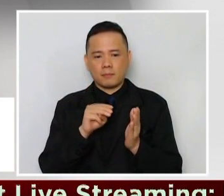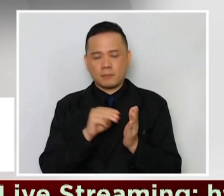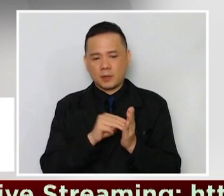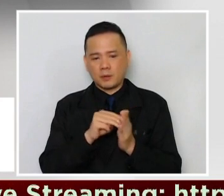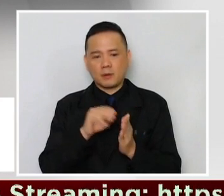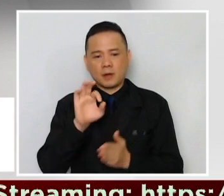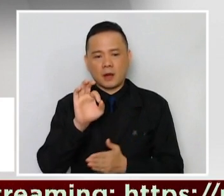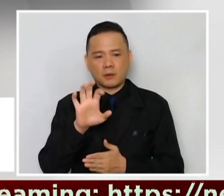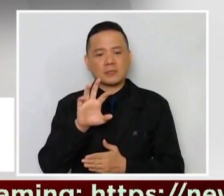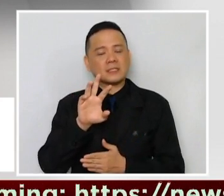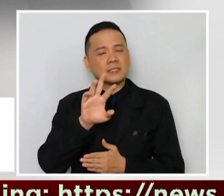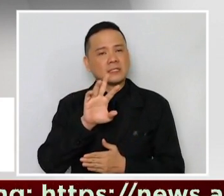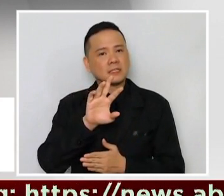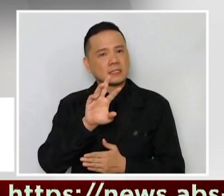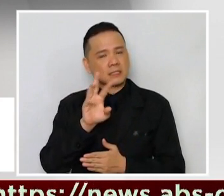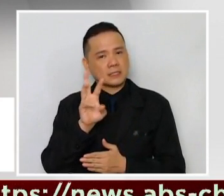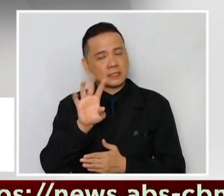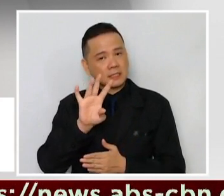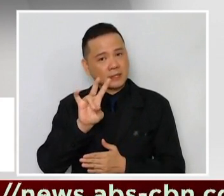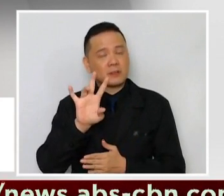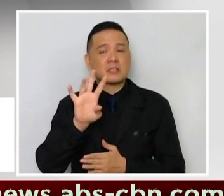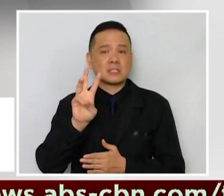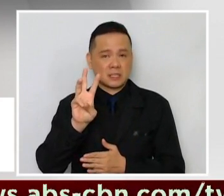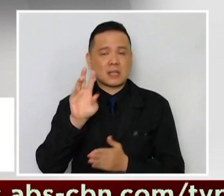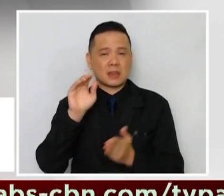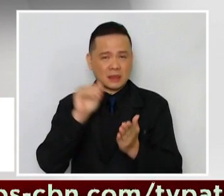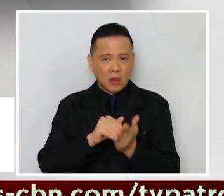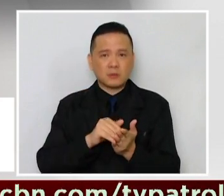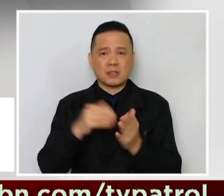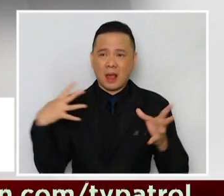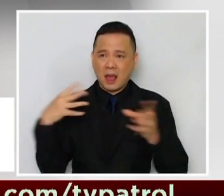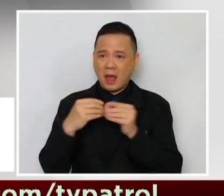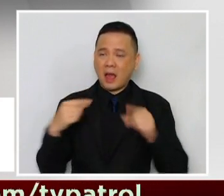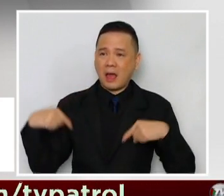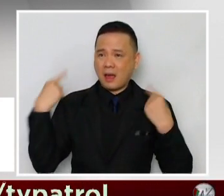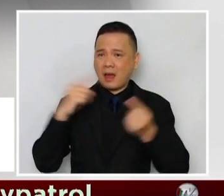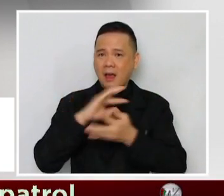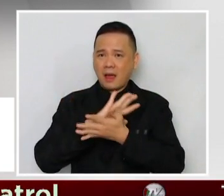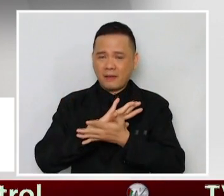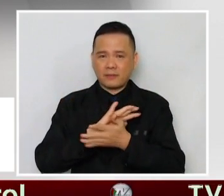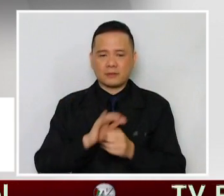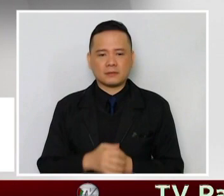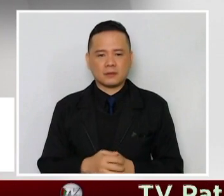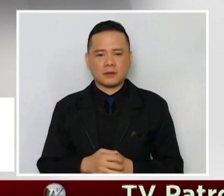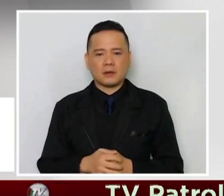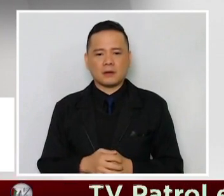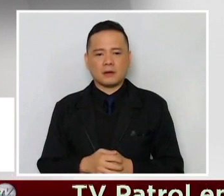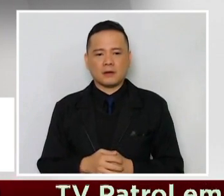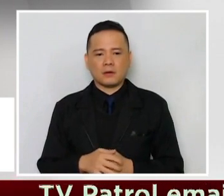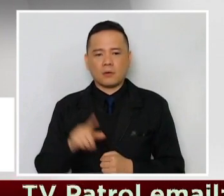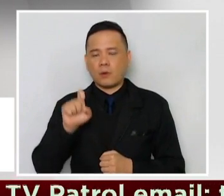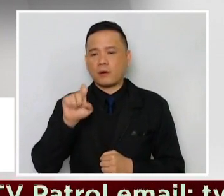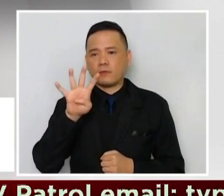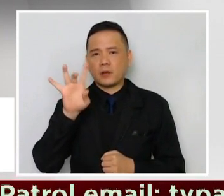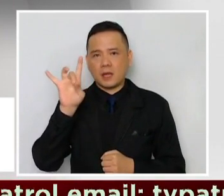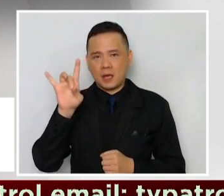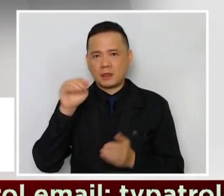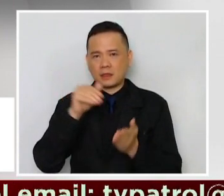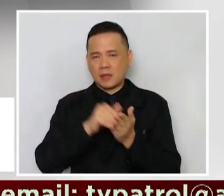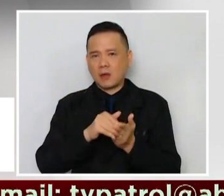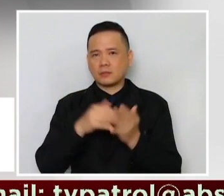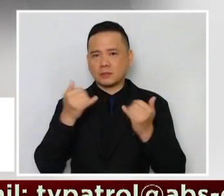1,976,000 ang kabuuan bilang ng mga kaso sa Pilipinas, kung saan nasa 148,000 ang active cases,